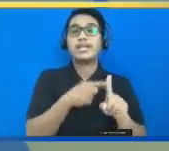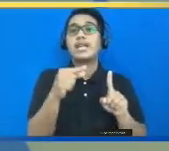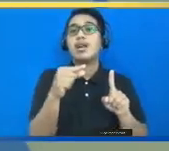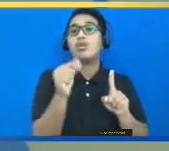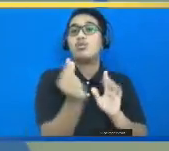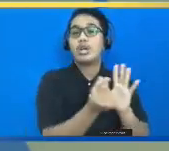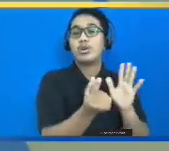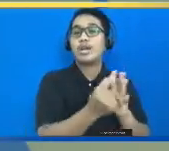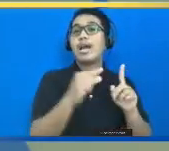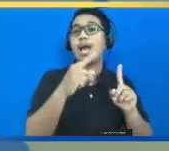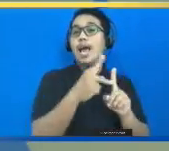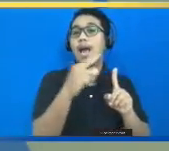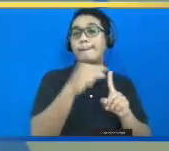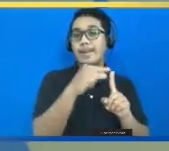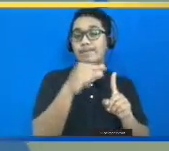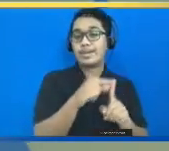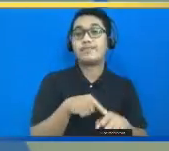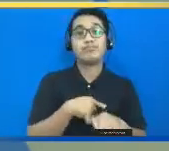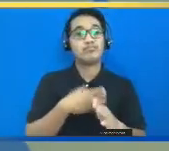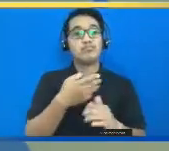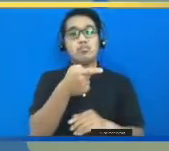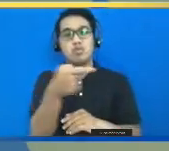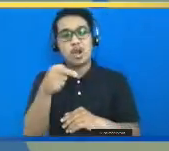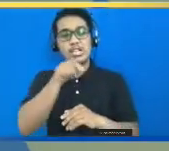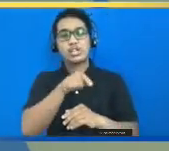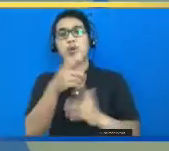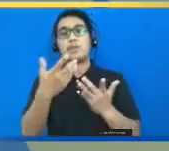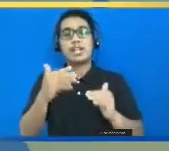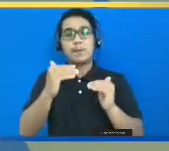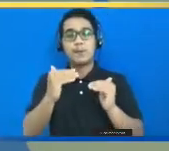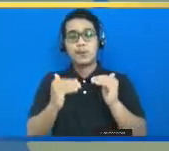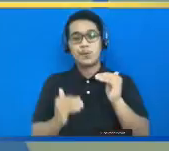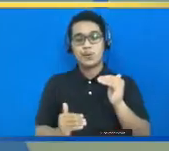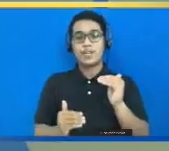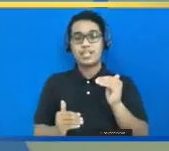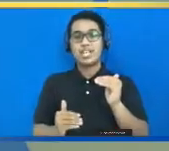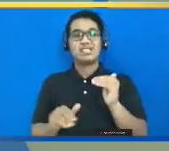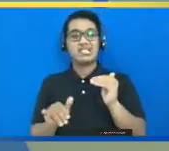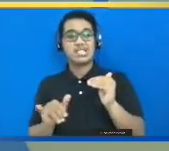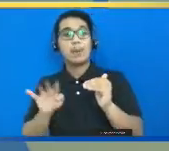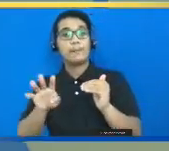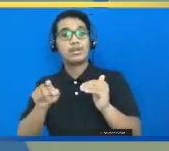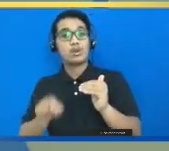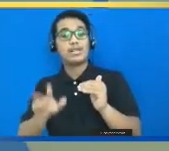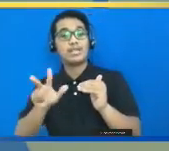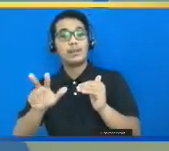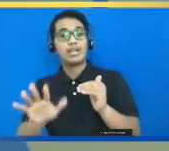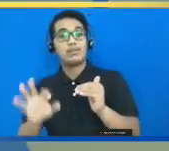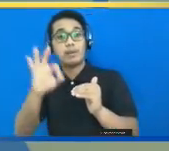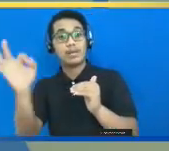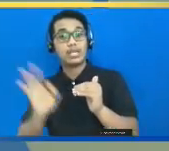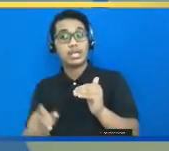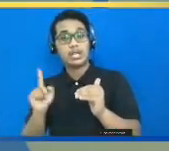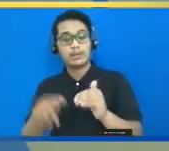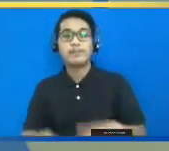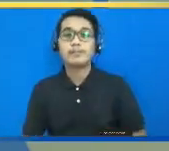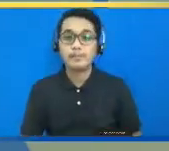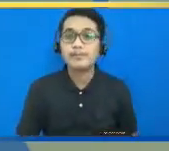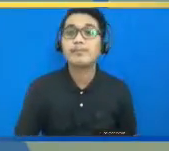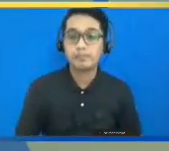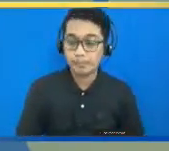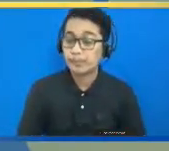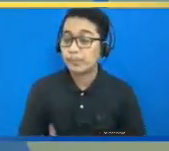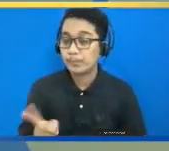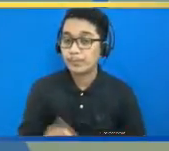tadi defisit ini akan bisa lebih rendah dibandingkan Asus 4,8 5% tersebut Nah